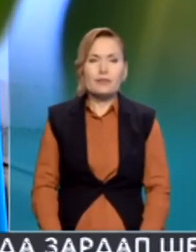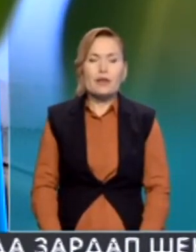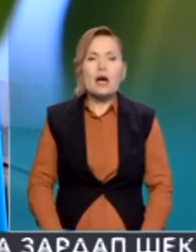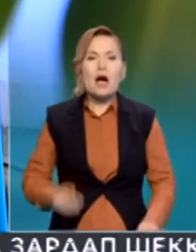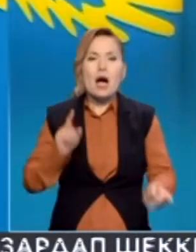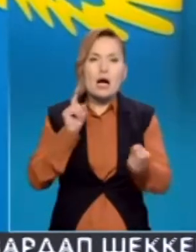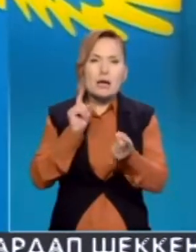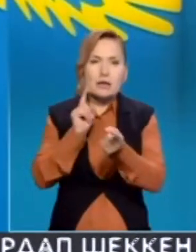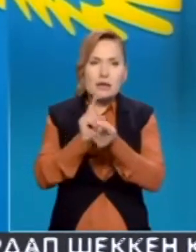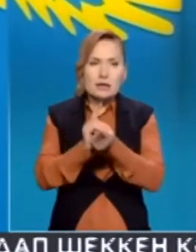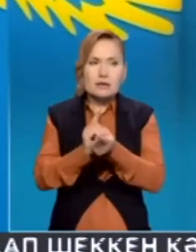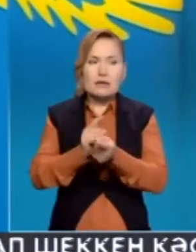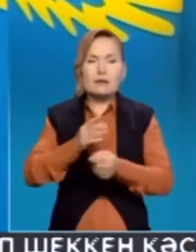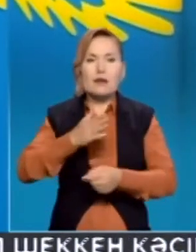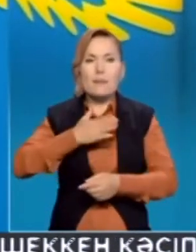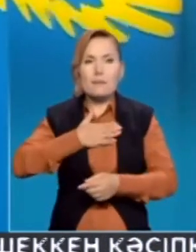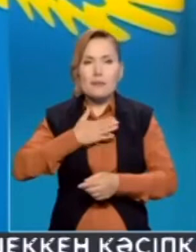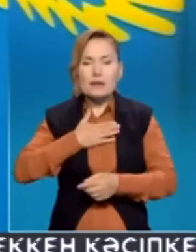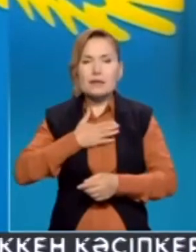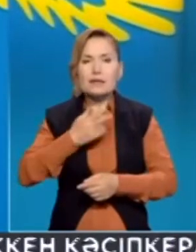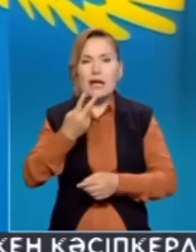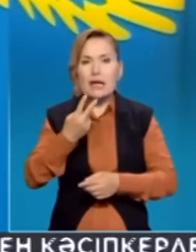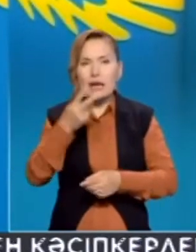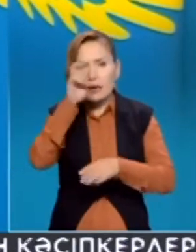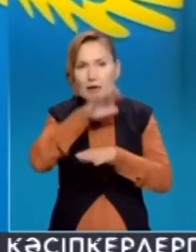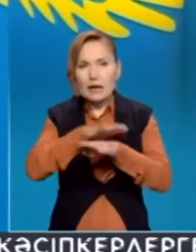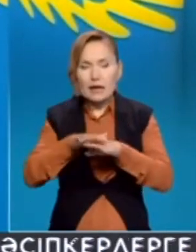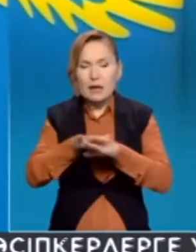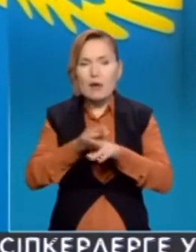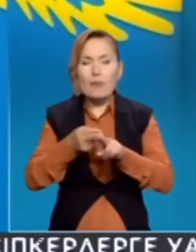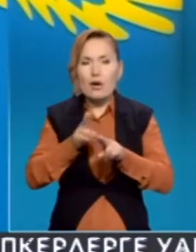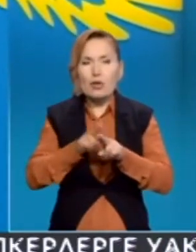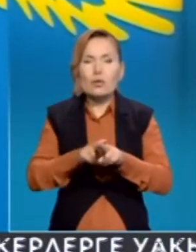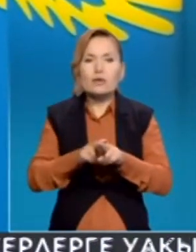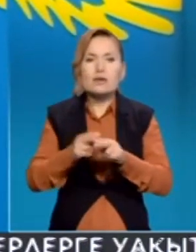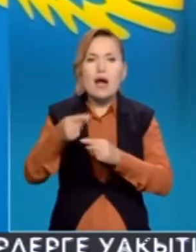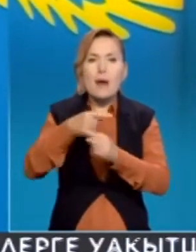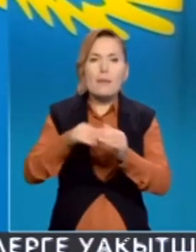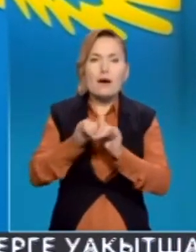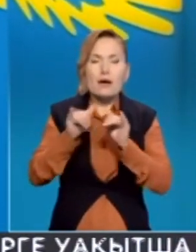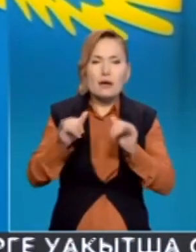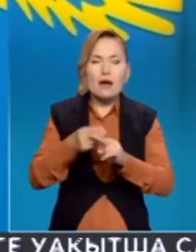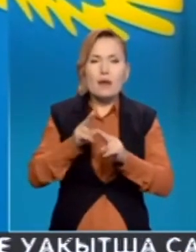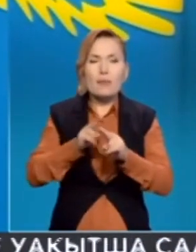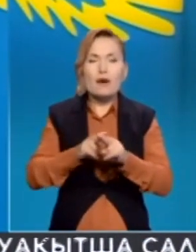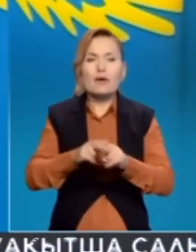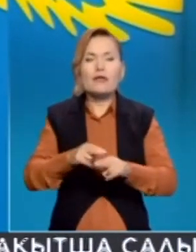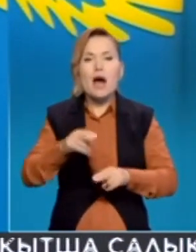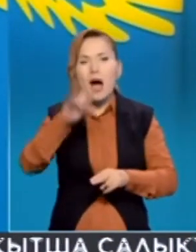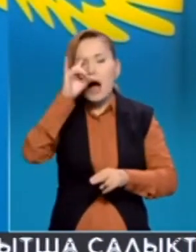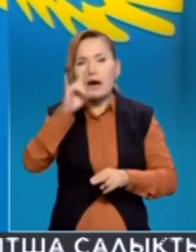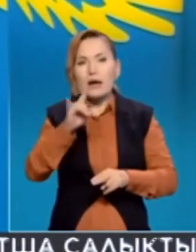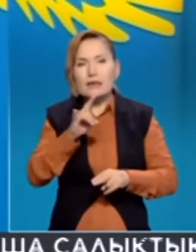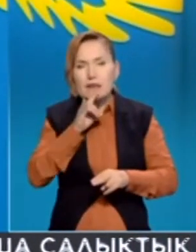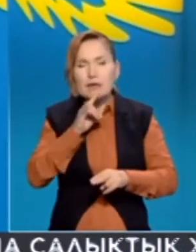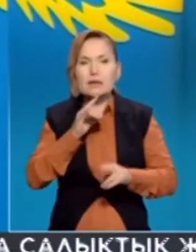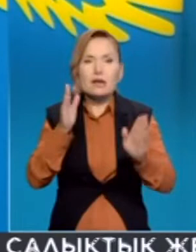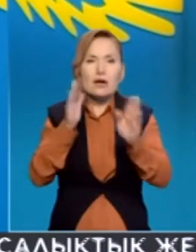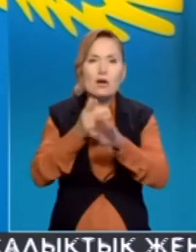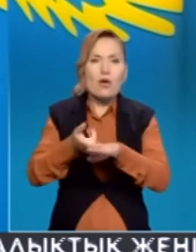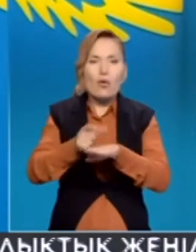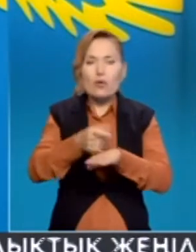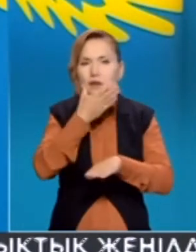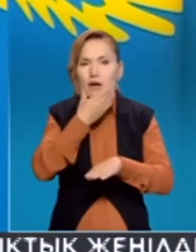Кездесу барысында біз екі ел арасындағы туризмнің моделін қалыптастыру тетіктерін талқыладық. Қазақстандағы Шымбұлақ тау кешені Андорраныкіне қатты ұқсайды.